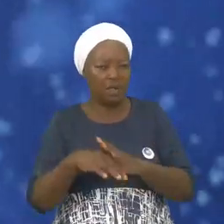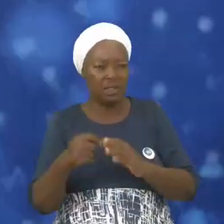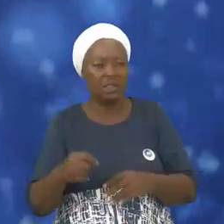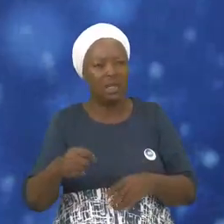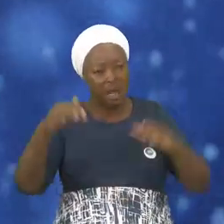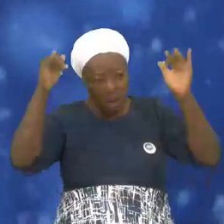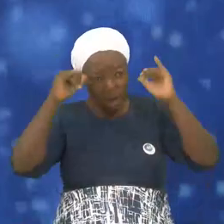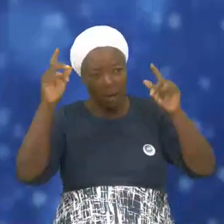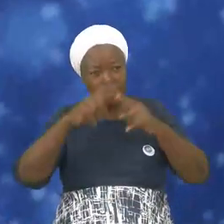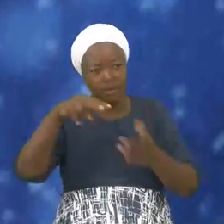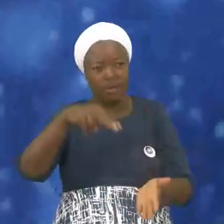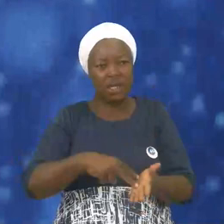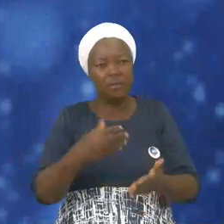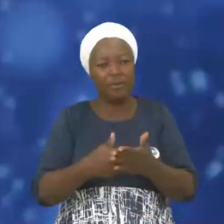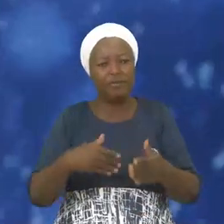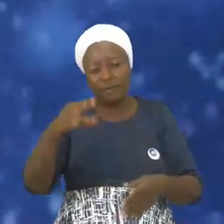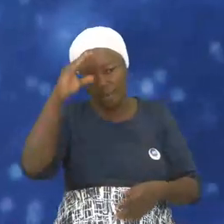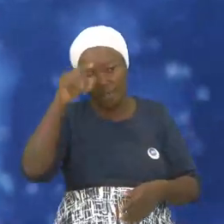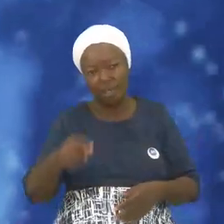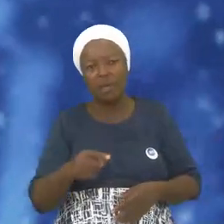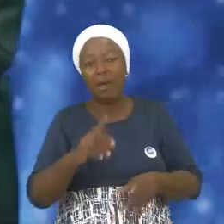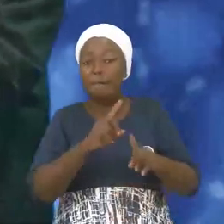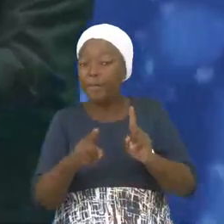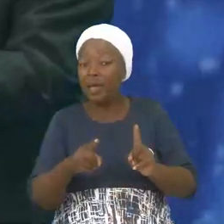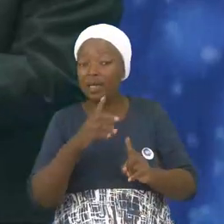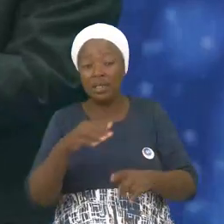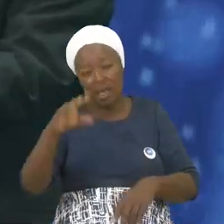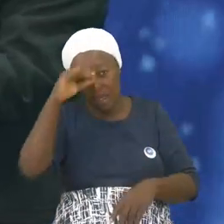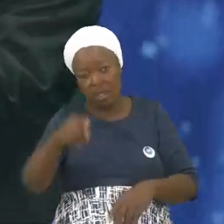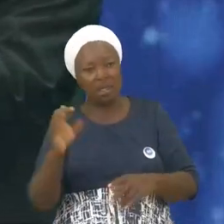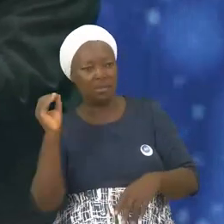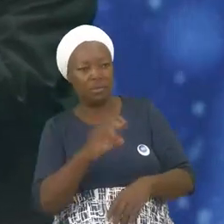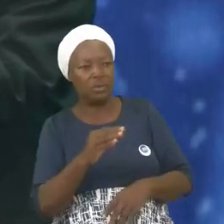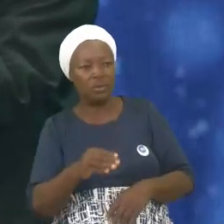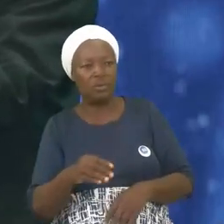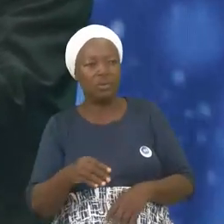Il le jeta par terre et le foula.